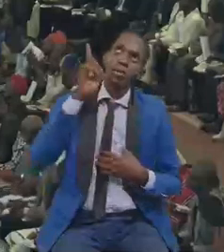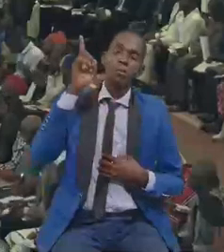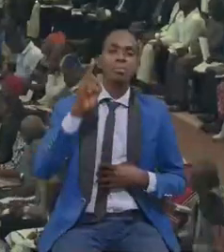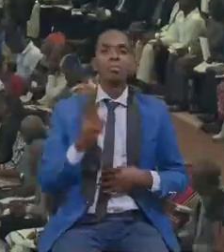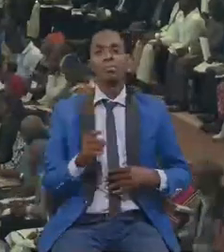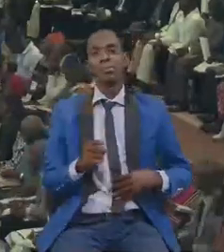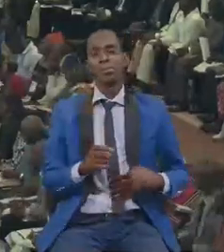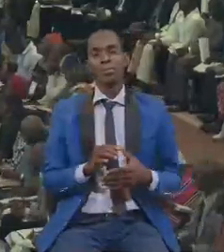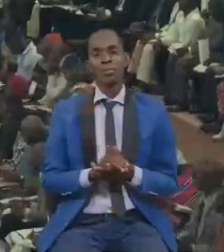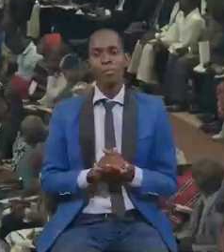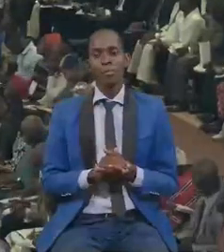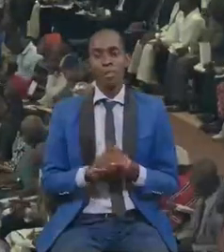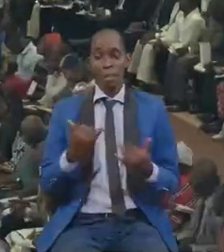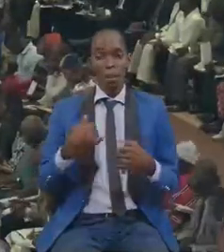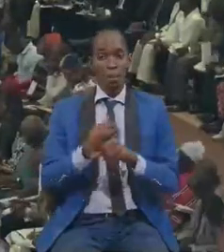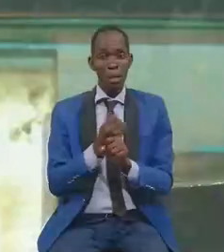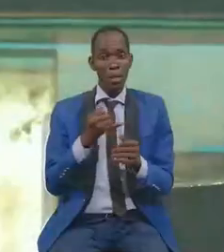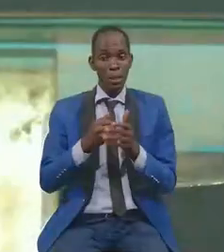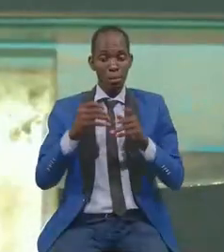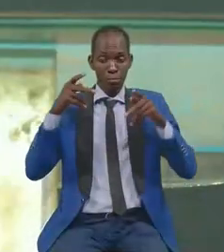Ceci sera personnel maintenant.